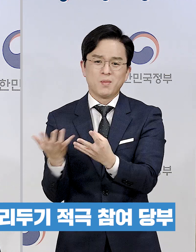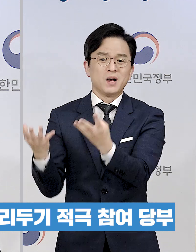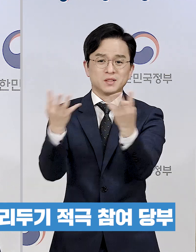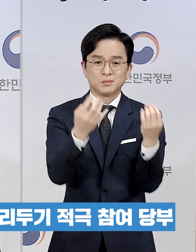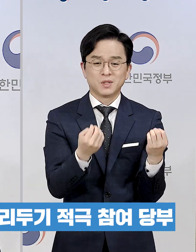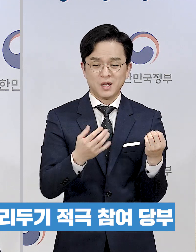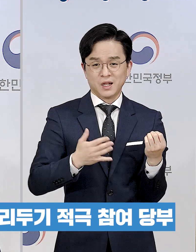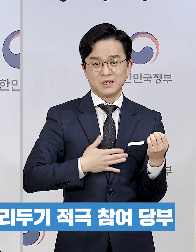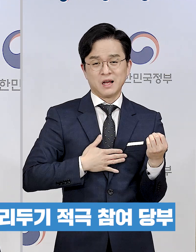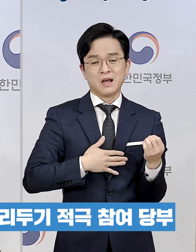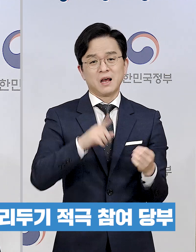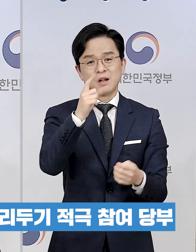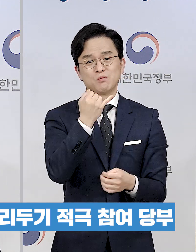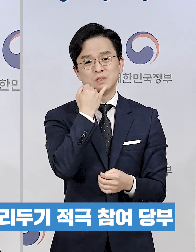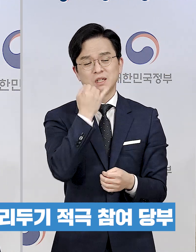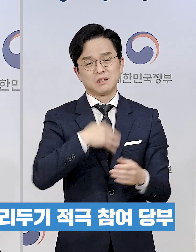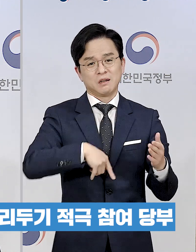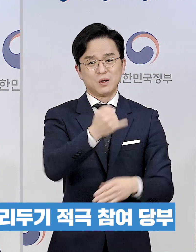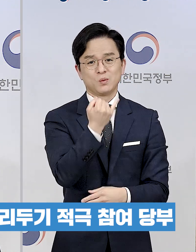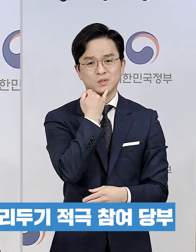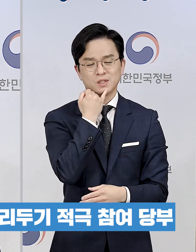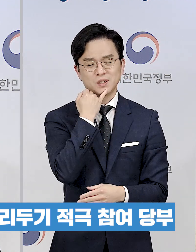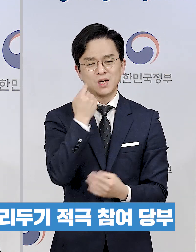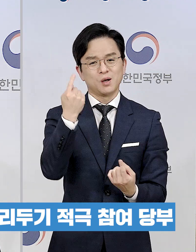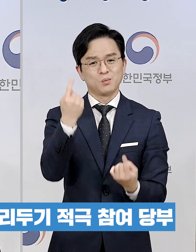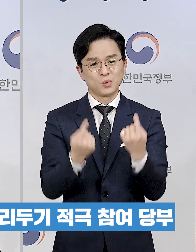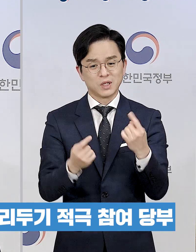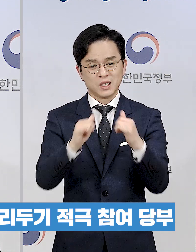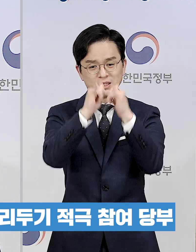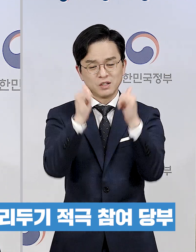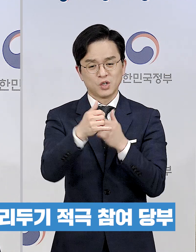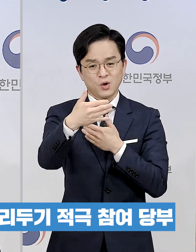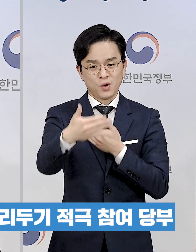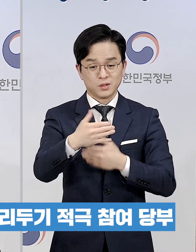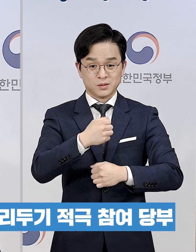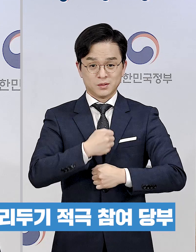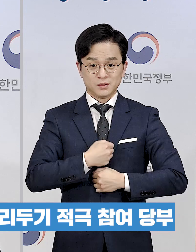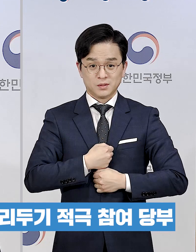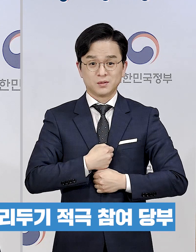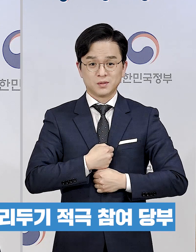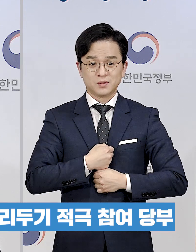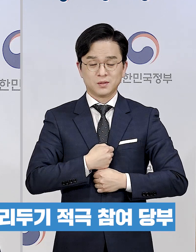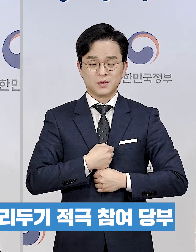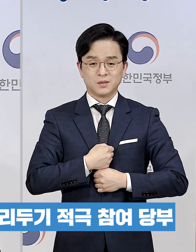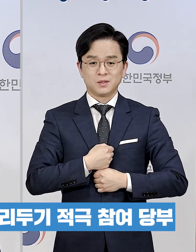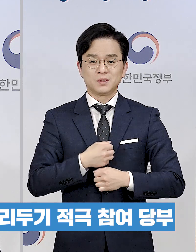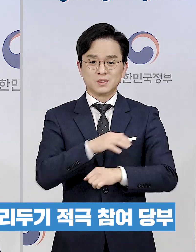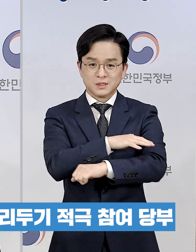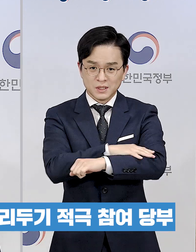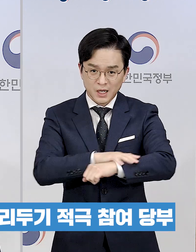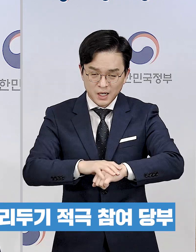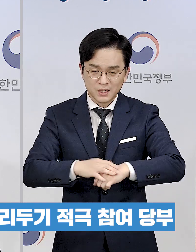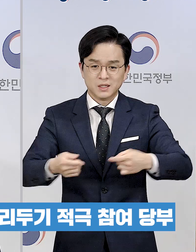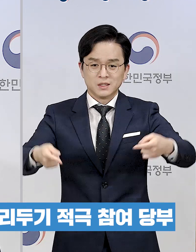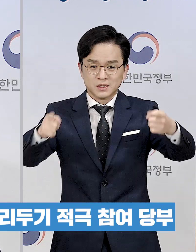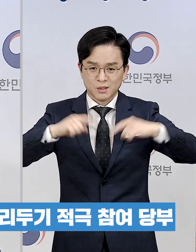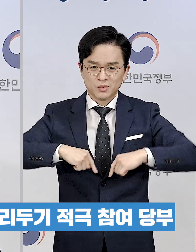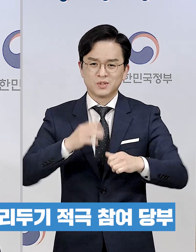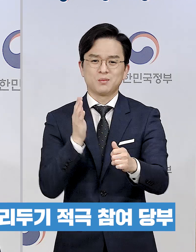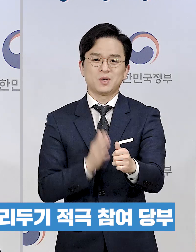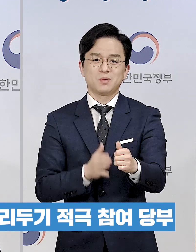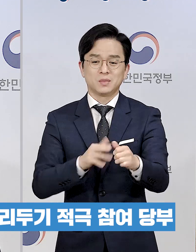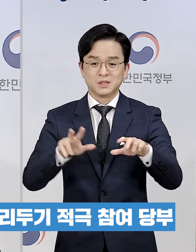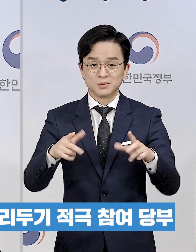나 하나쯤이야 하는 생각보다는 서로를 위로하고 조금 더 힘을 내 사회적 거리두기에 적극적으로 참여해 주실 것을